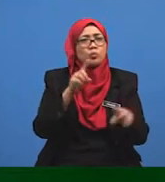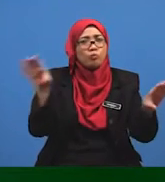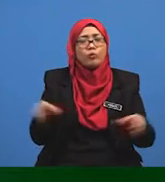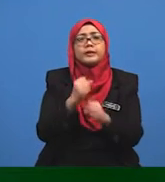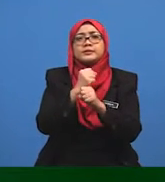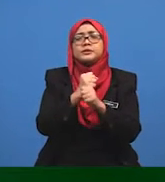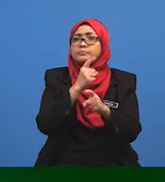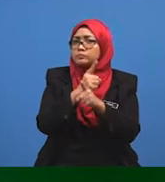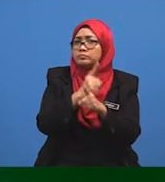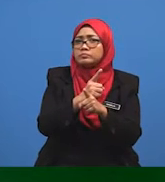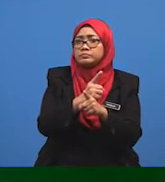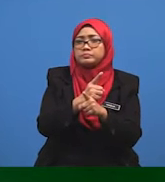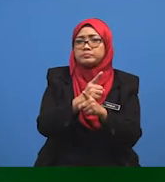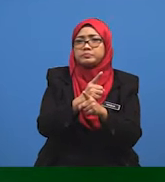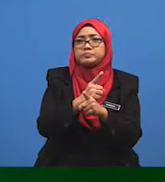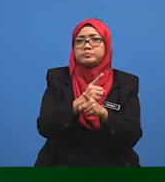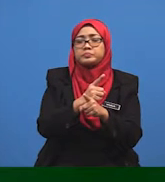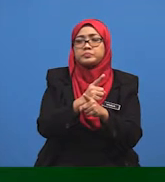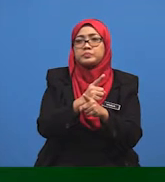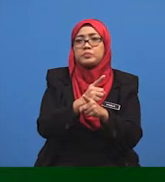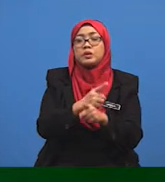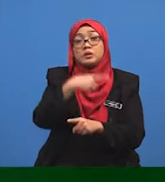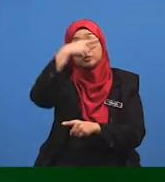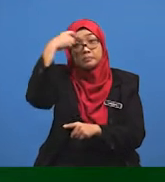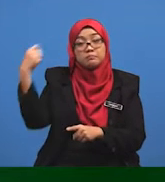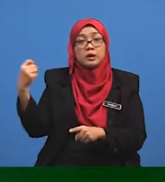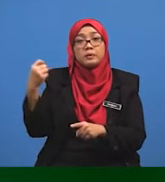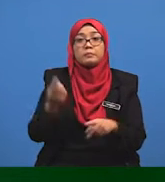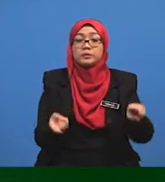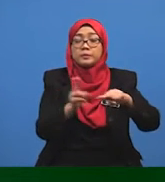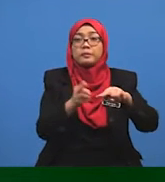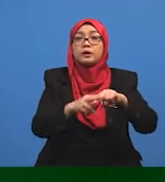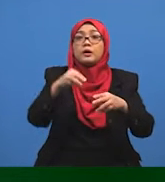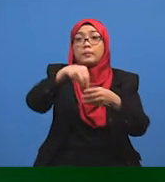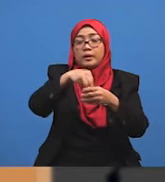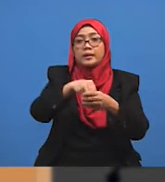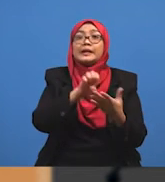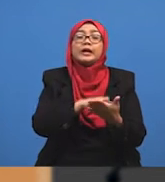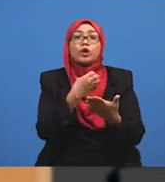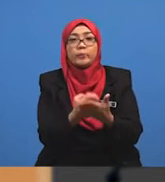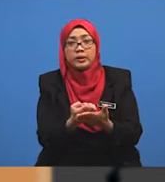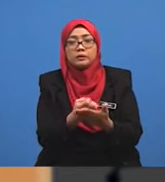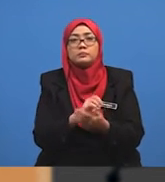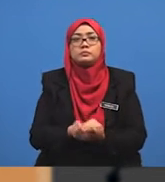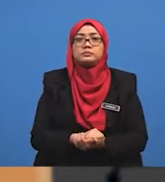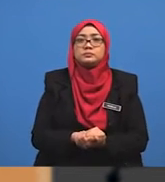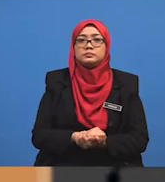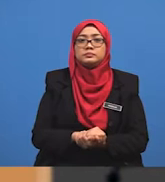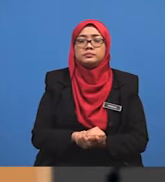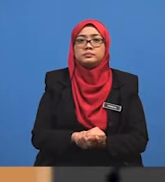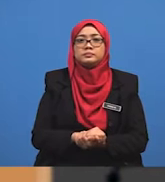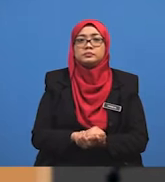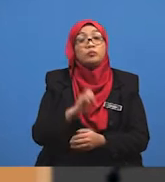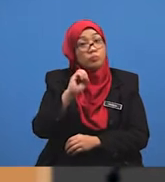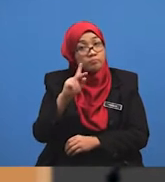pekerjaan kerana ianya merupakan pemangkin pertumbuhan ekonomi. Baiklah murid-murid, saya yakin semua